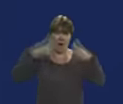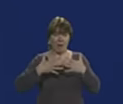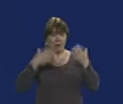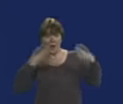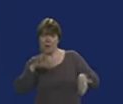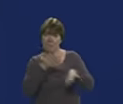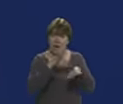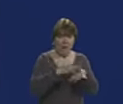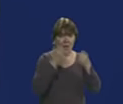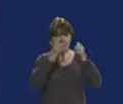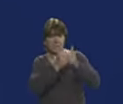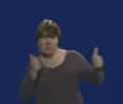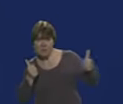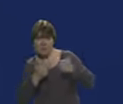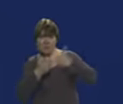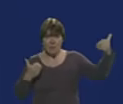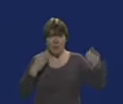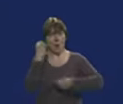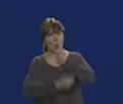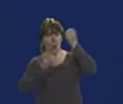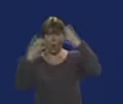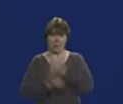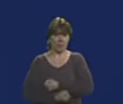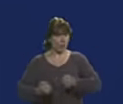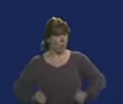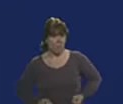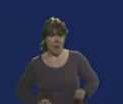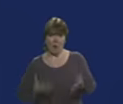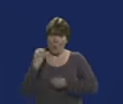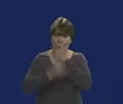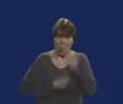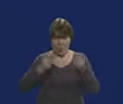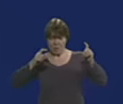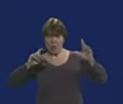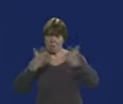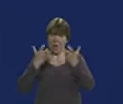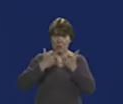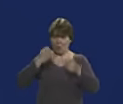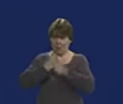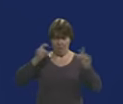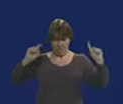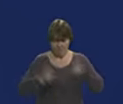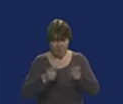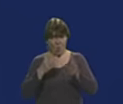maladie, la séparation, le chômage, le carnet de commandes qui diminue, les